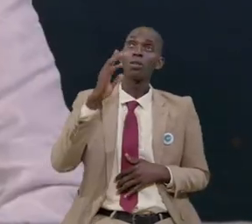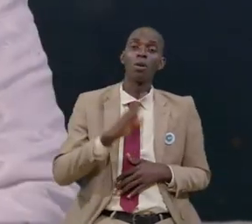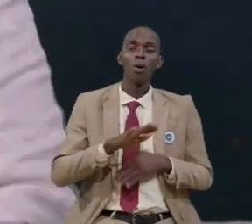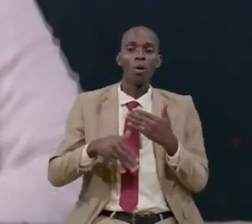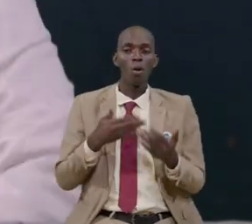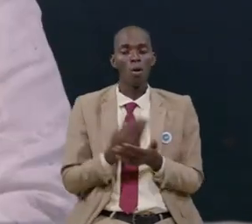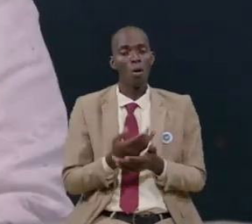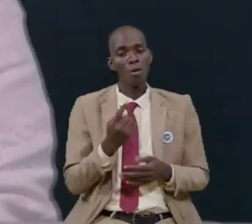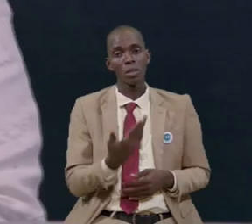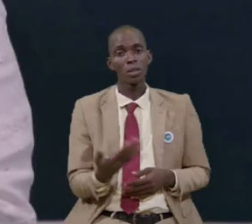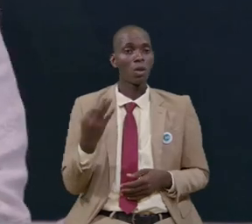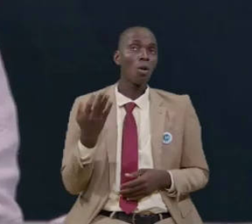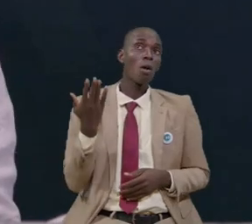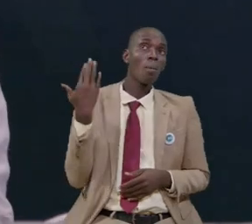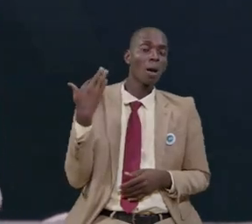passé,